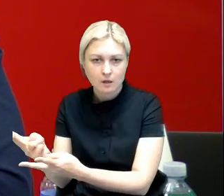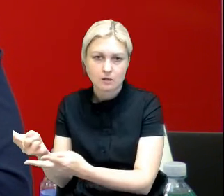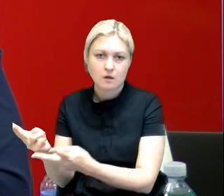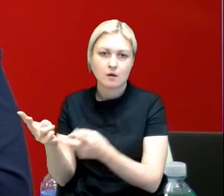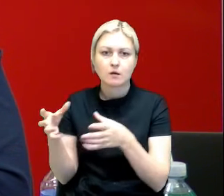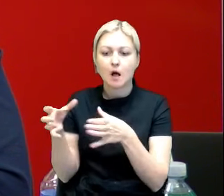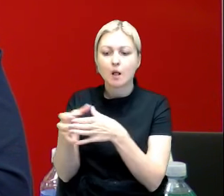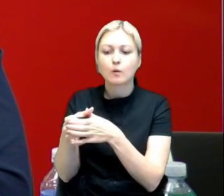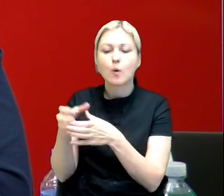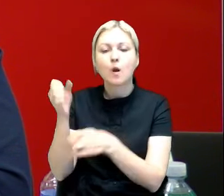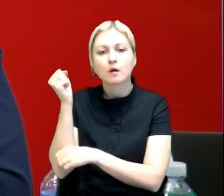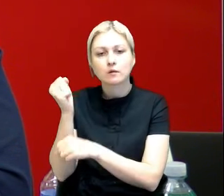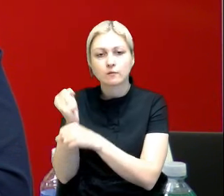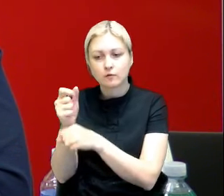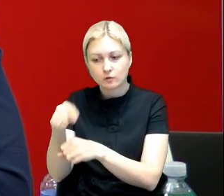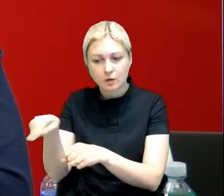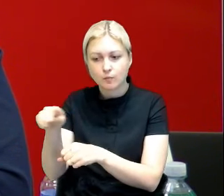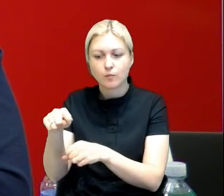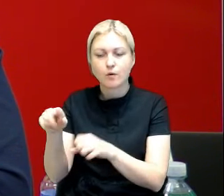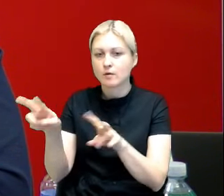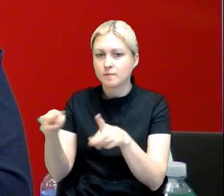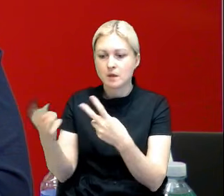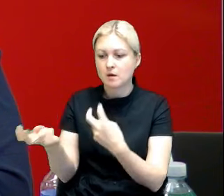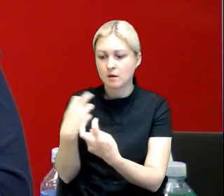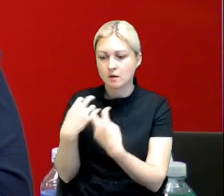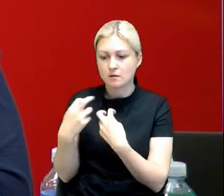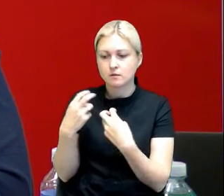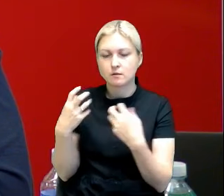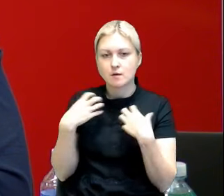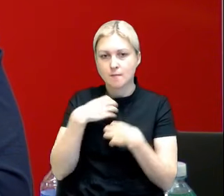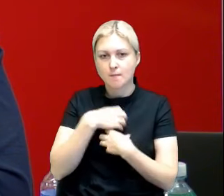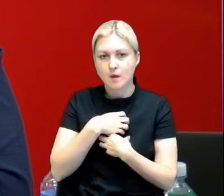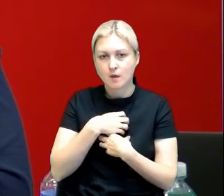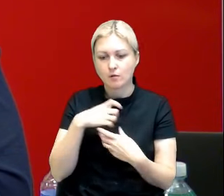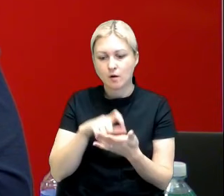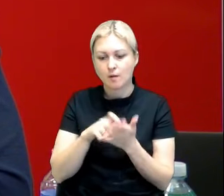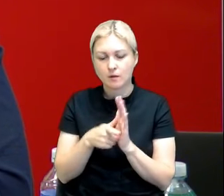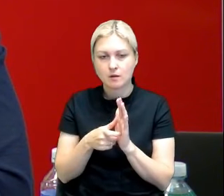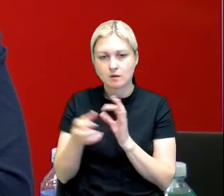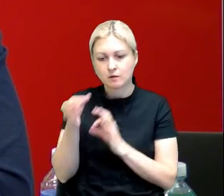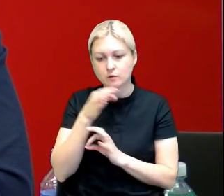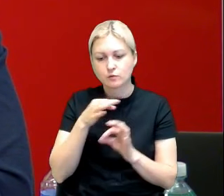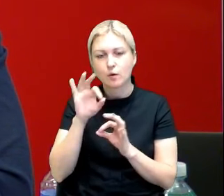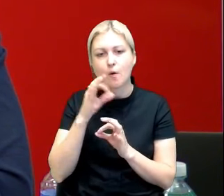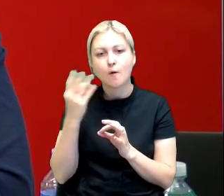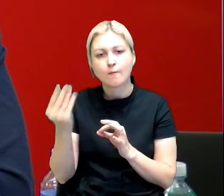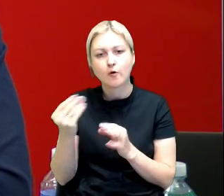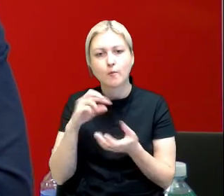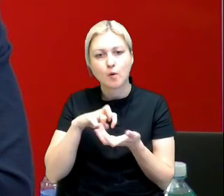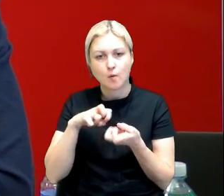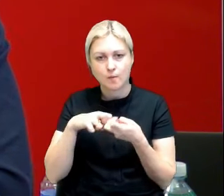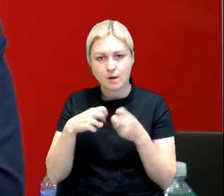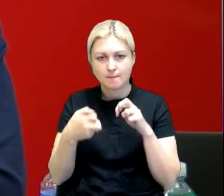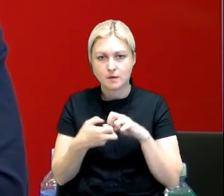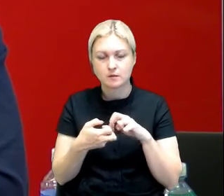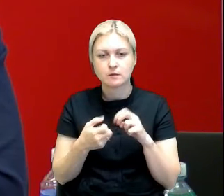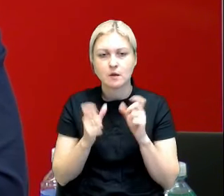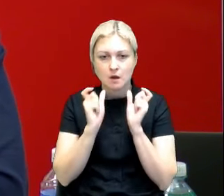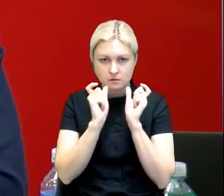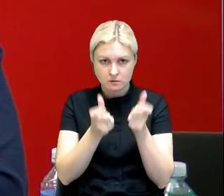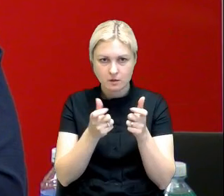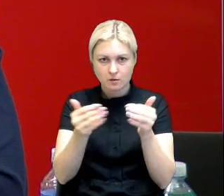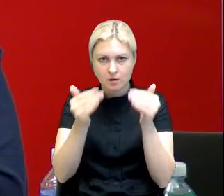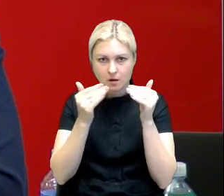ateiti ir kalbėti mero kabinete apie esamas problemas tiek šio atsakymo taip sekantis klausimas koks